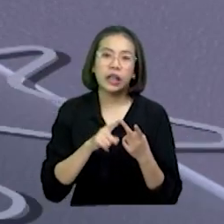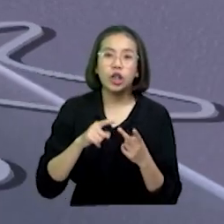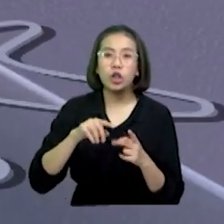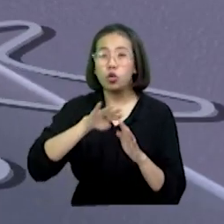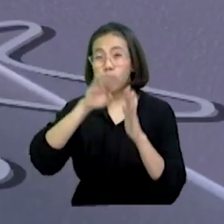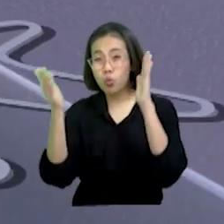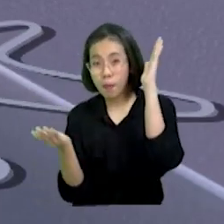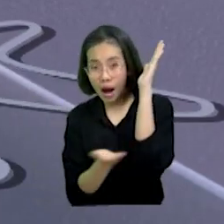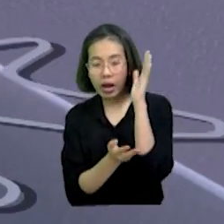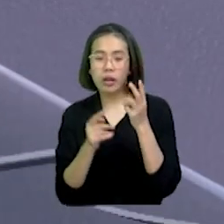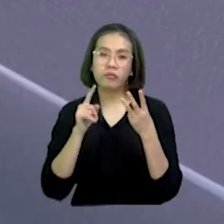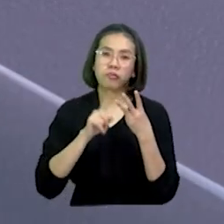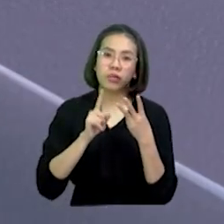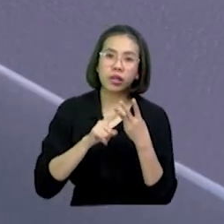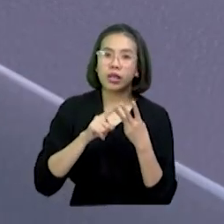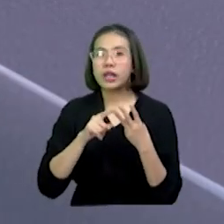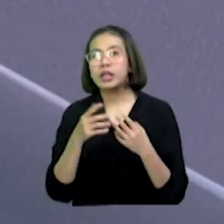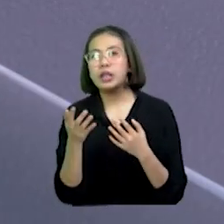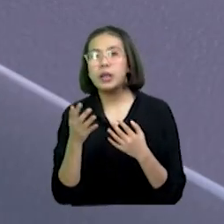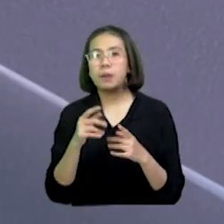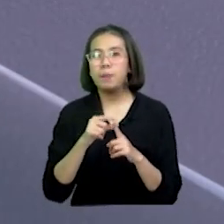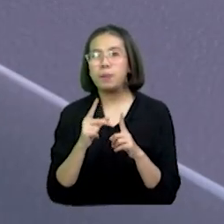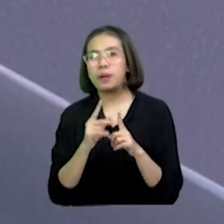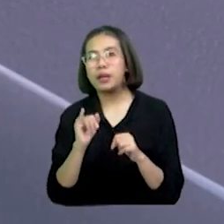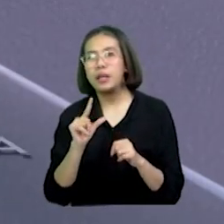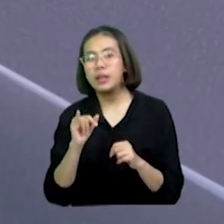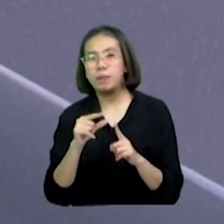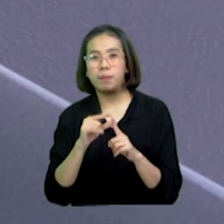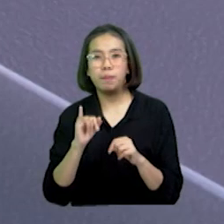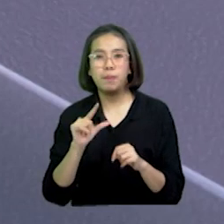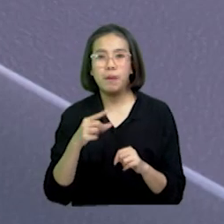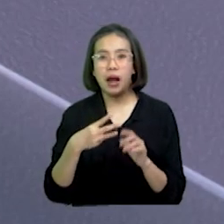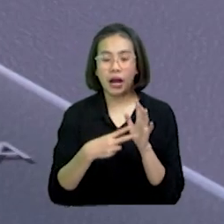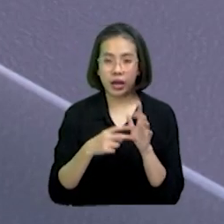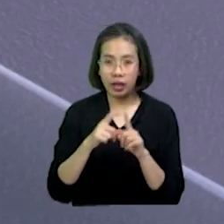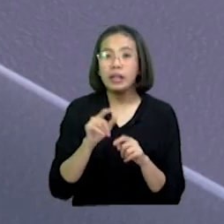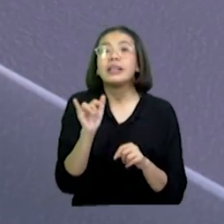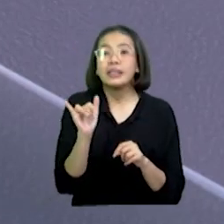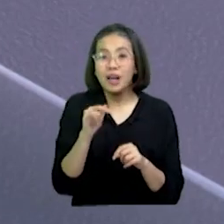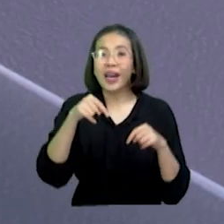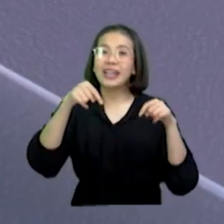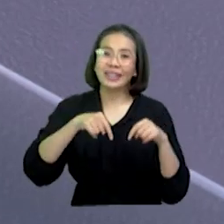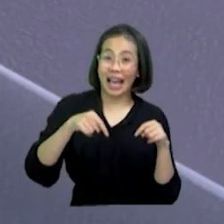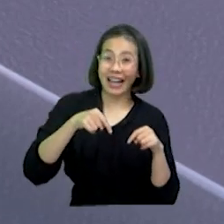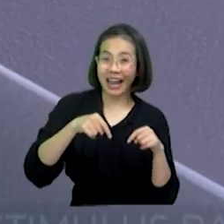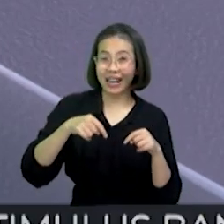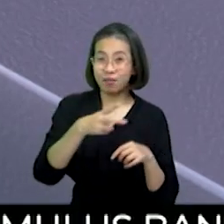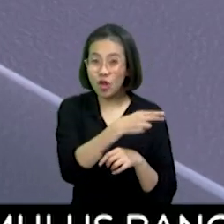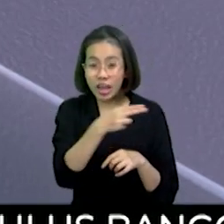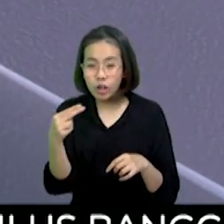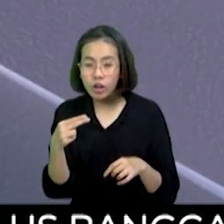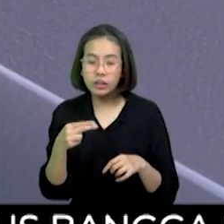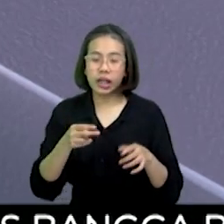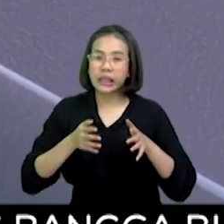Dubai, serta sirkuit Phillip Island. Dan sirkuit internasional Mandalika digadang sebagai salah satu